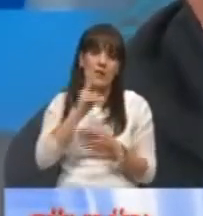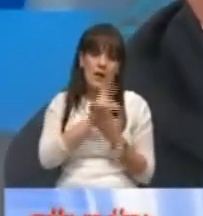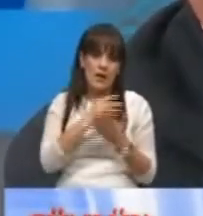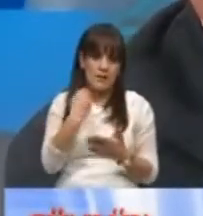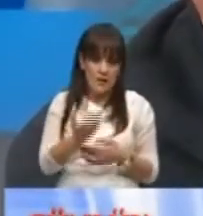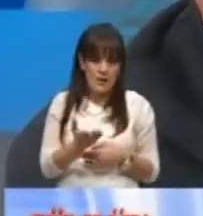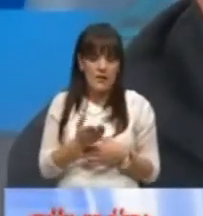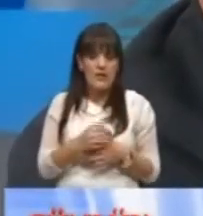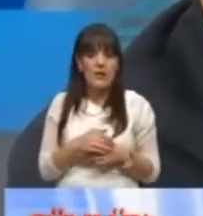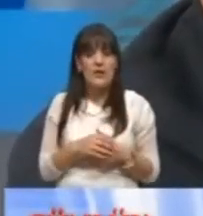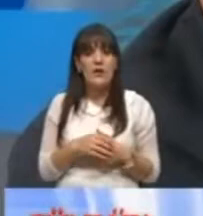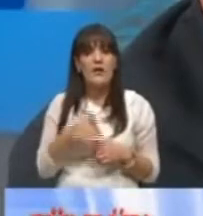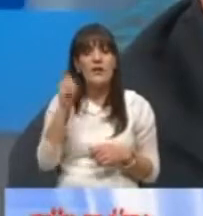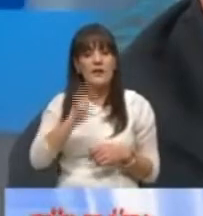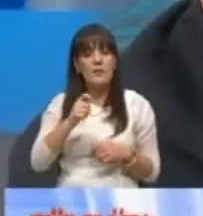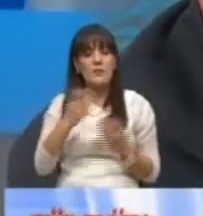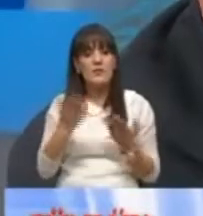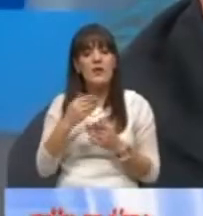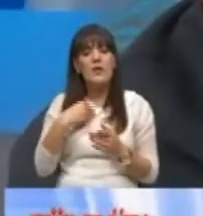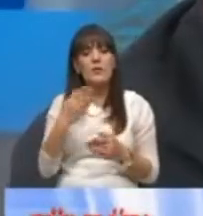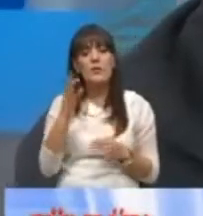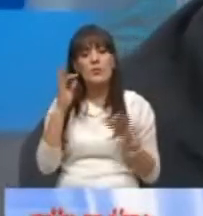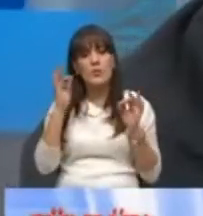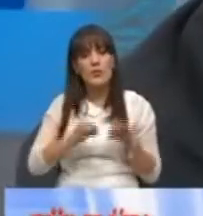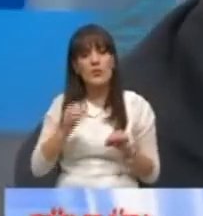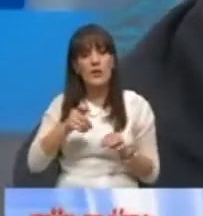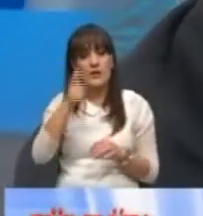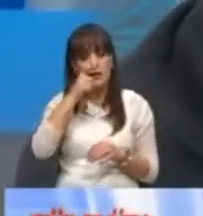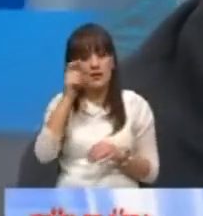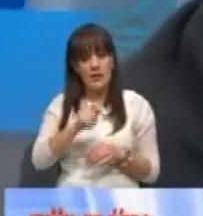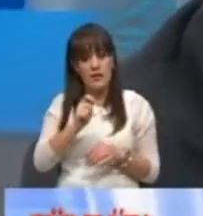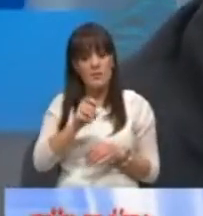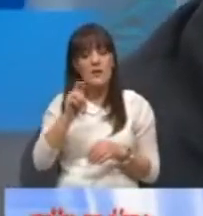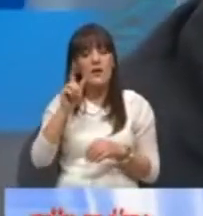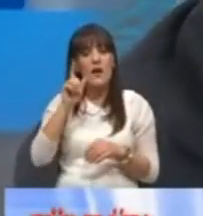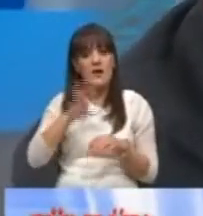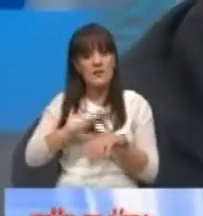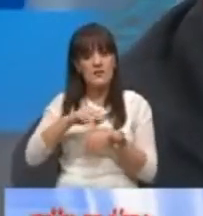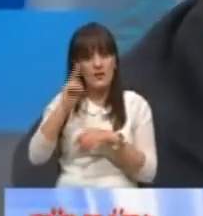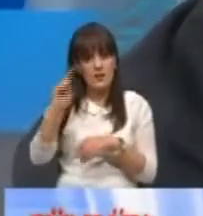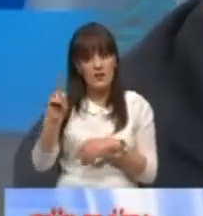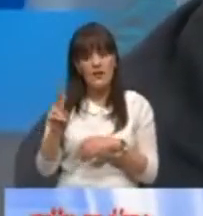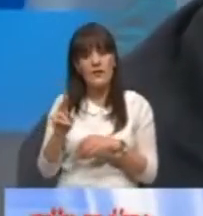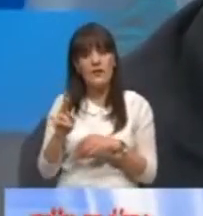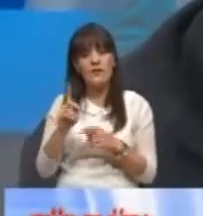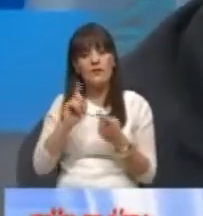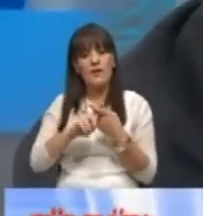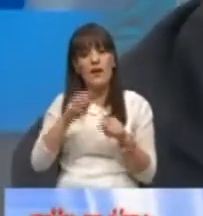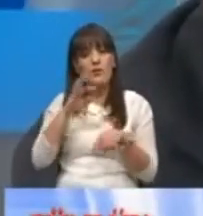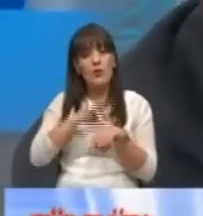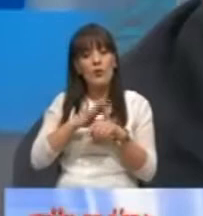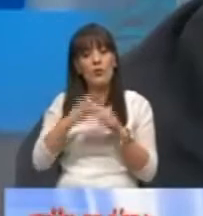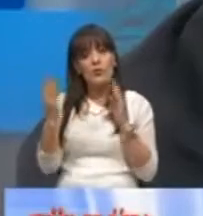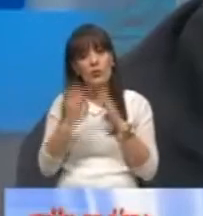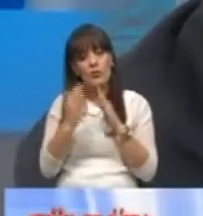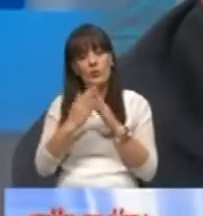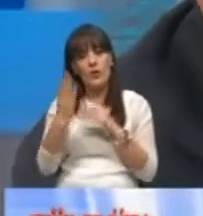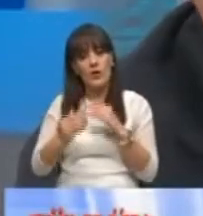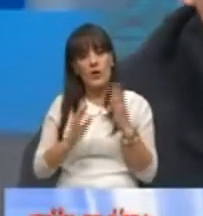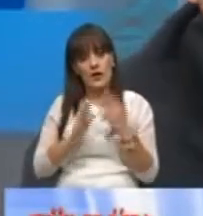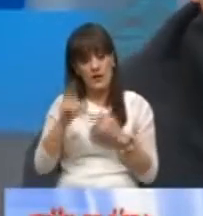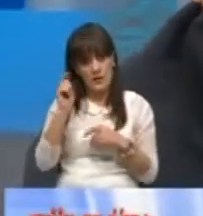Ama yapılacak şeylere mutlaka hani özen göstermesi hastanın ve hekimine uyum